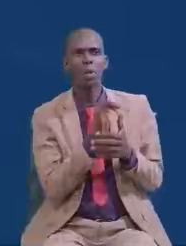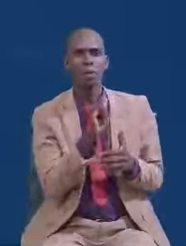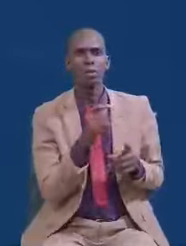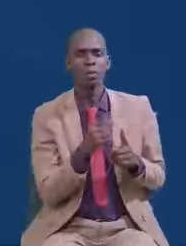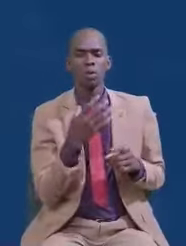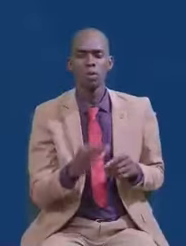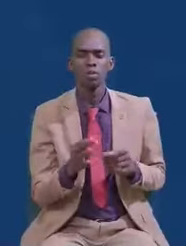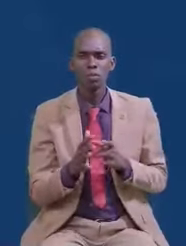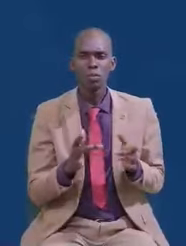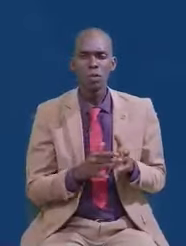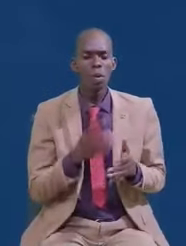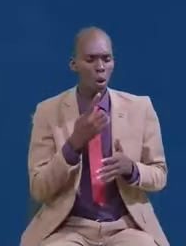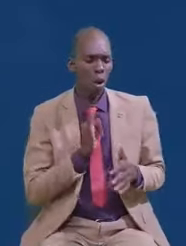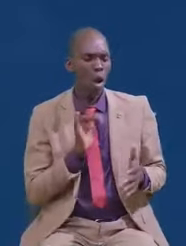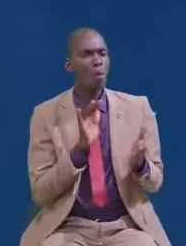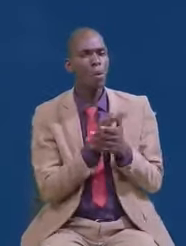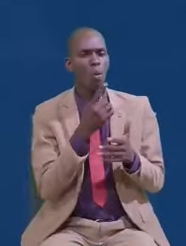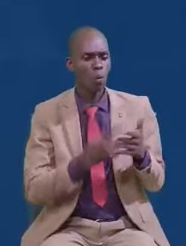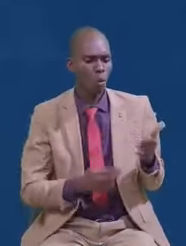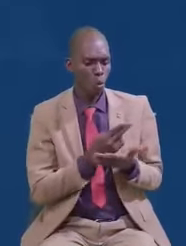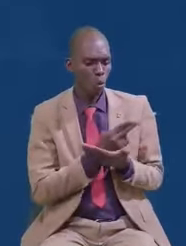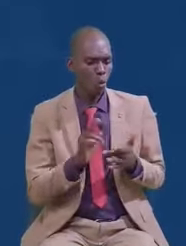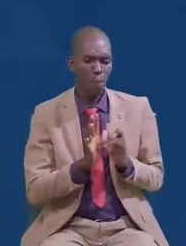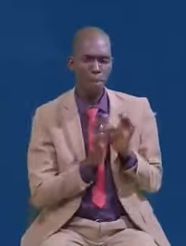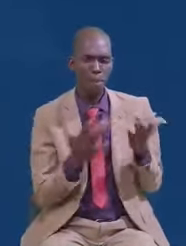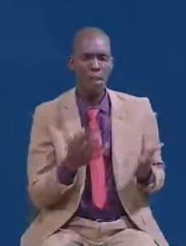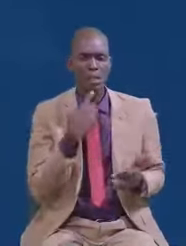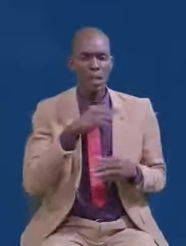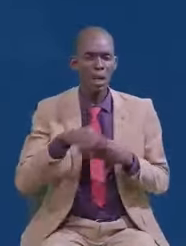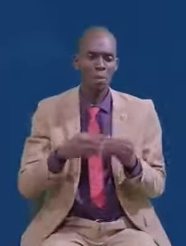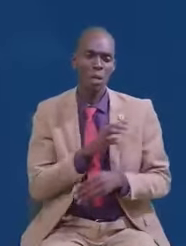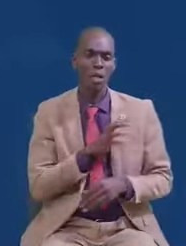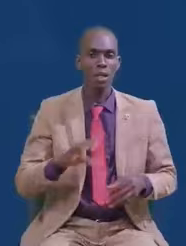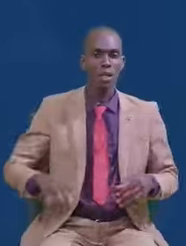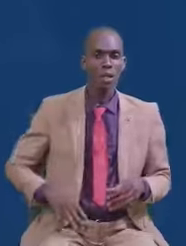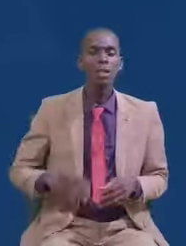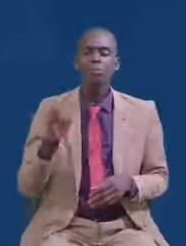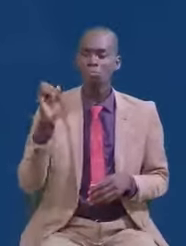Je crois à ce que la Sainte Bible dit de Christ. Oui, je crois.